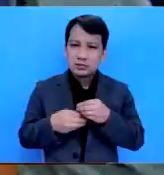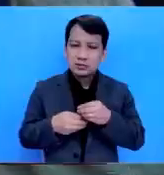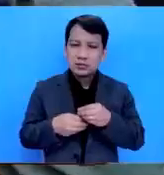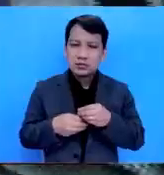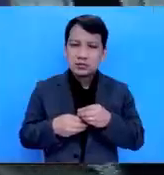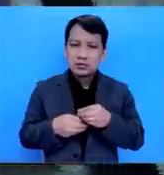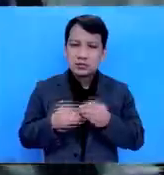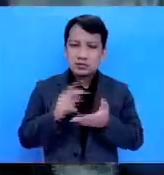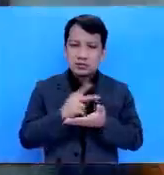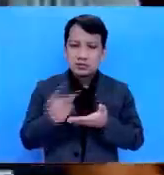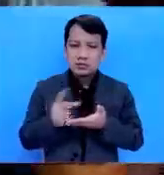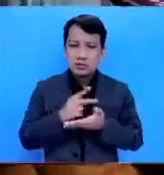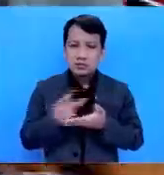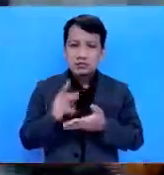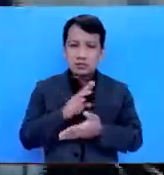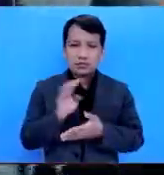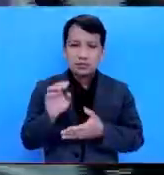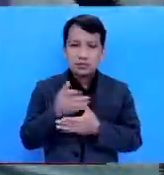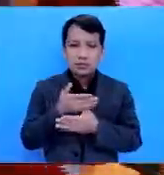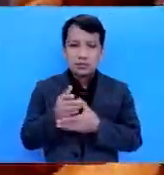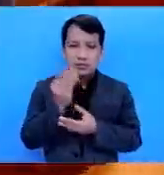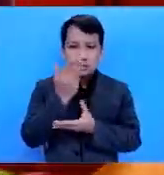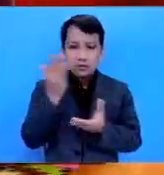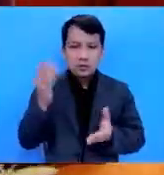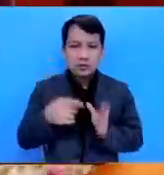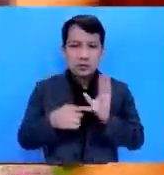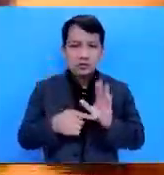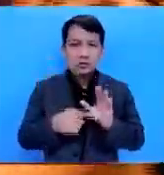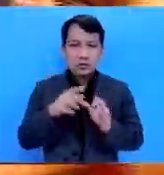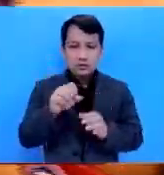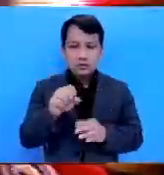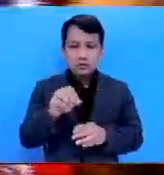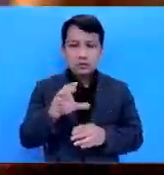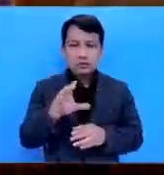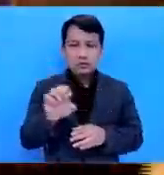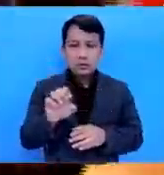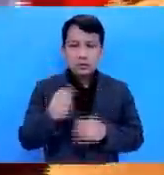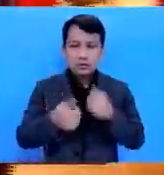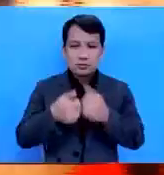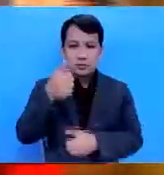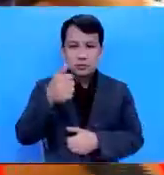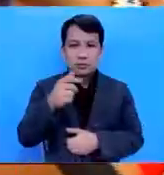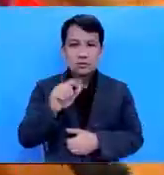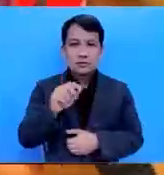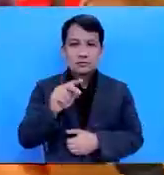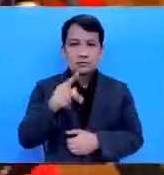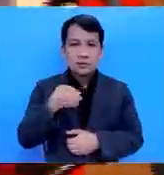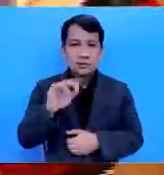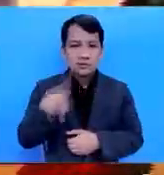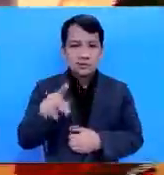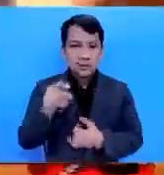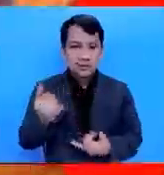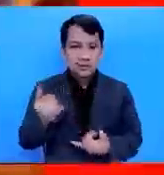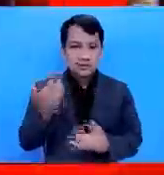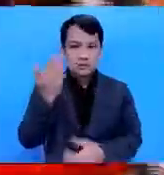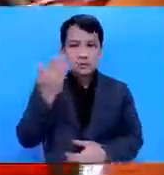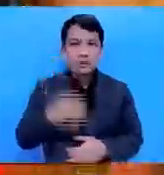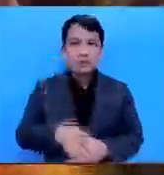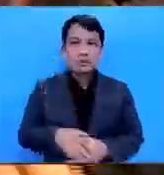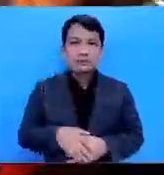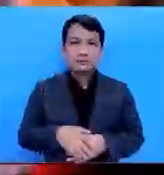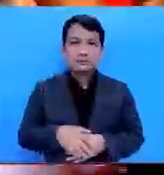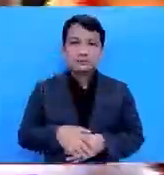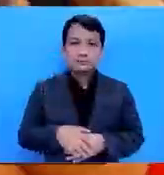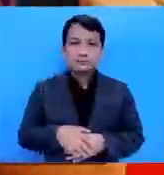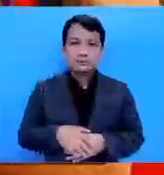pahinang Statement of Contributions and Expenditures o yung SOCE na pinasa ng PFP sa COMELEC ngayong araw. Paliwanag ng partido,